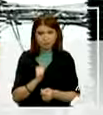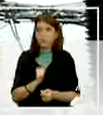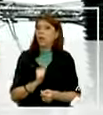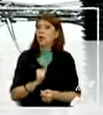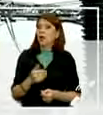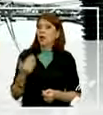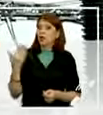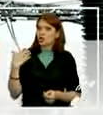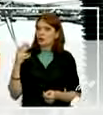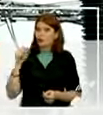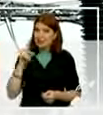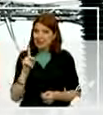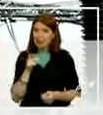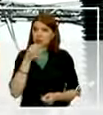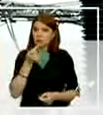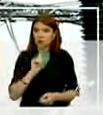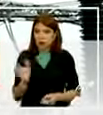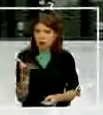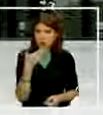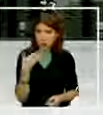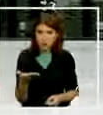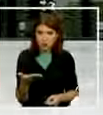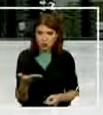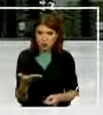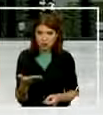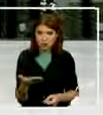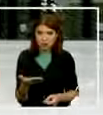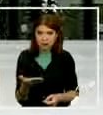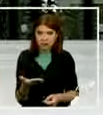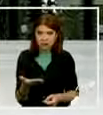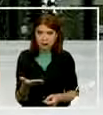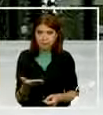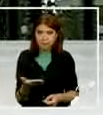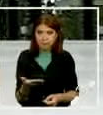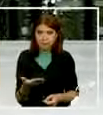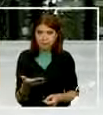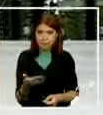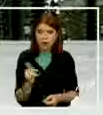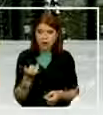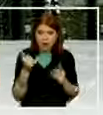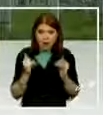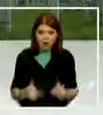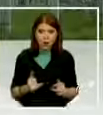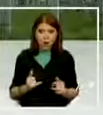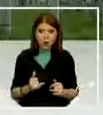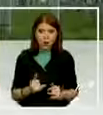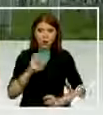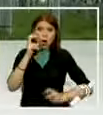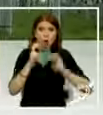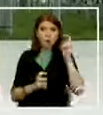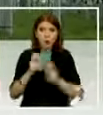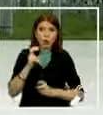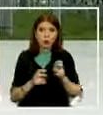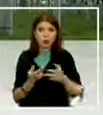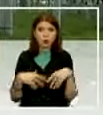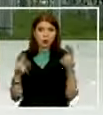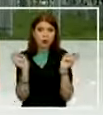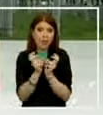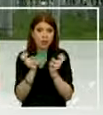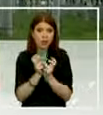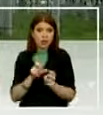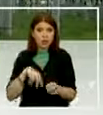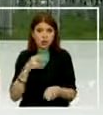Marcel Ciolacu faptul că este nemulțumit de faptul că în momentul de față producătorii de energie